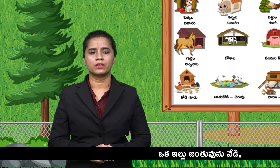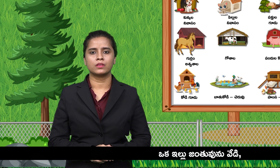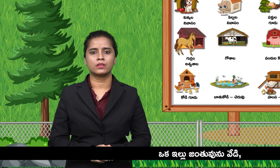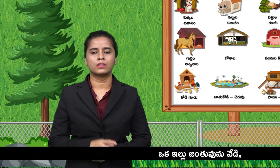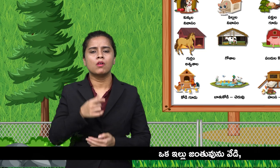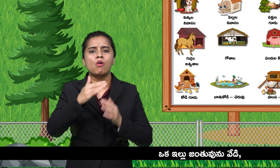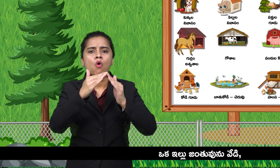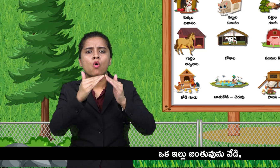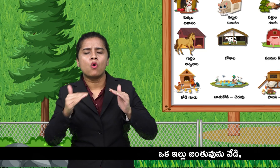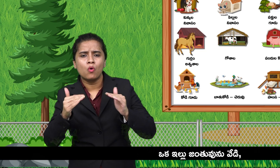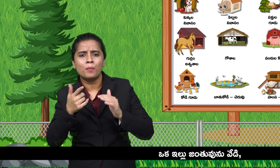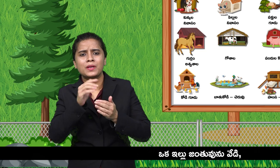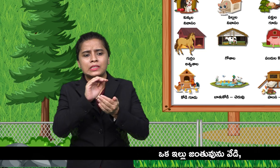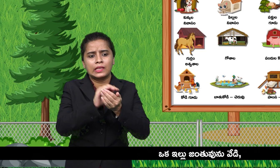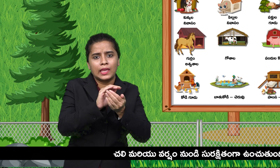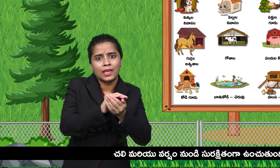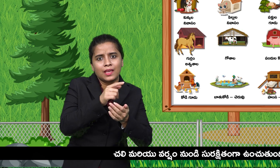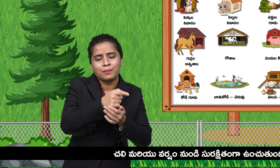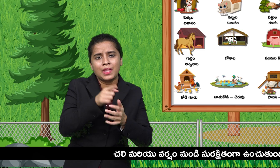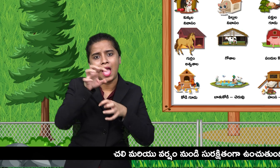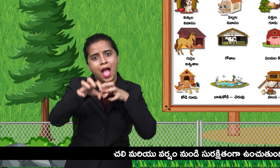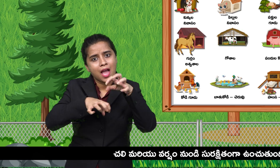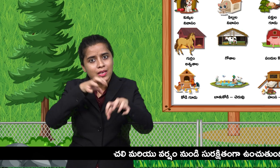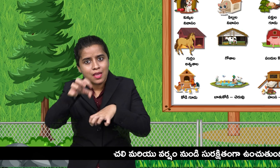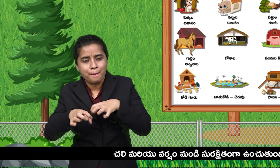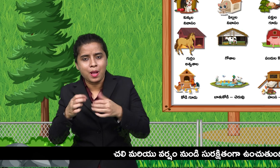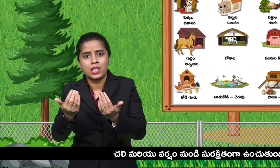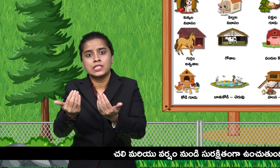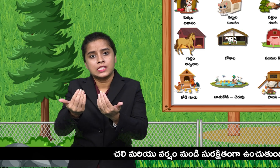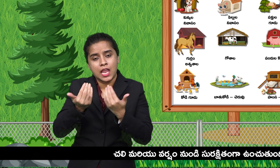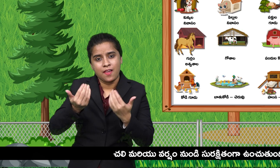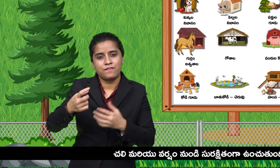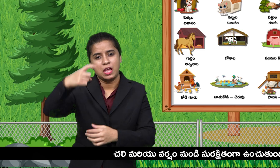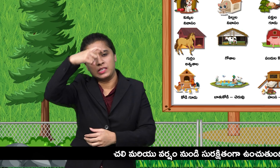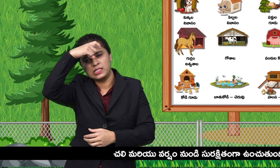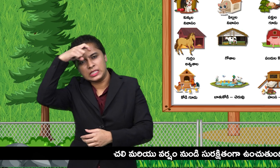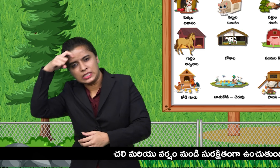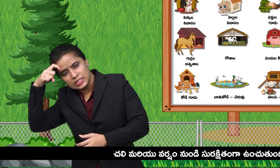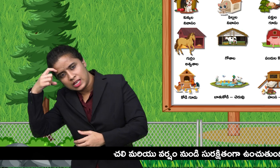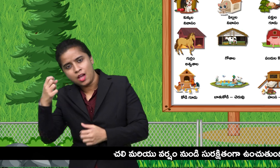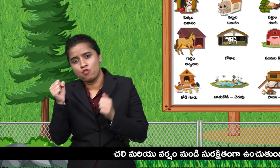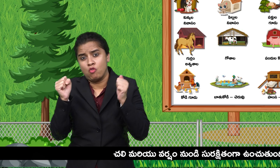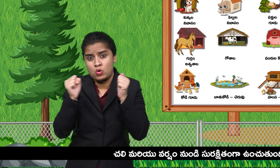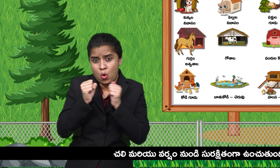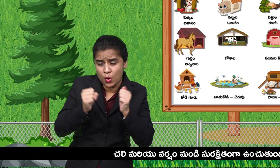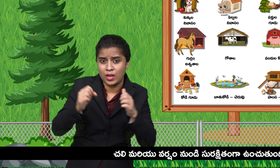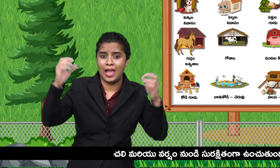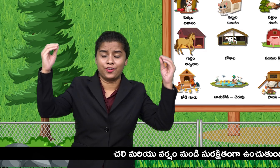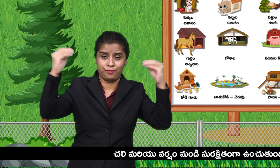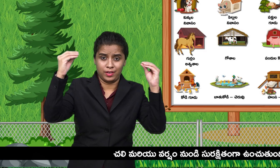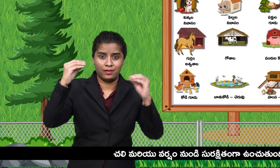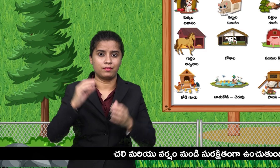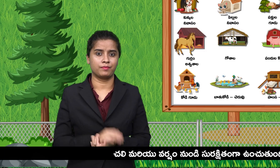ఒక ఇల్లు జంతువుని వేడి, చలి మరియు వర్షం నుండి సురక్షితంగా ఉంచుతుంది.